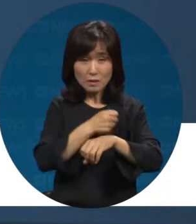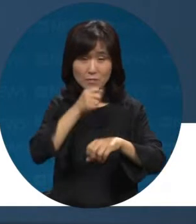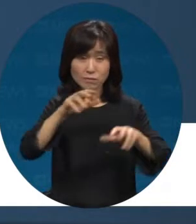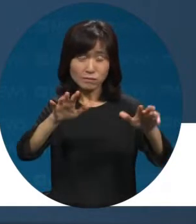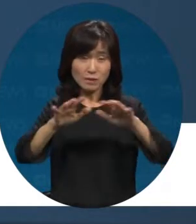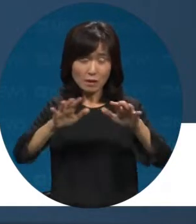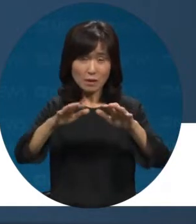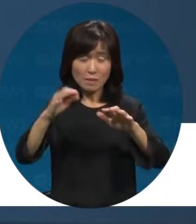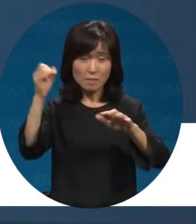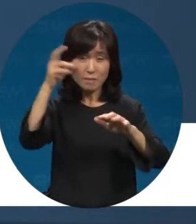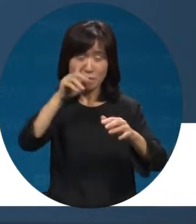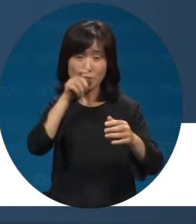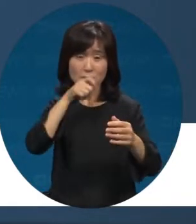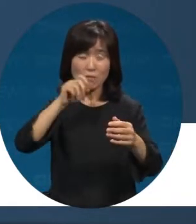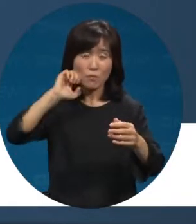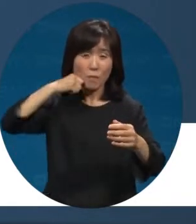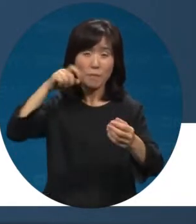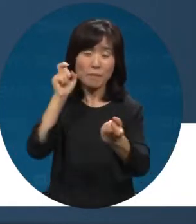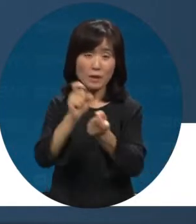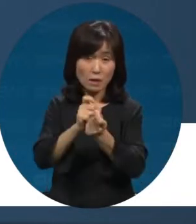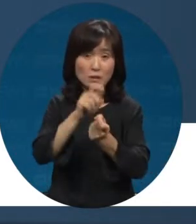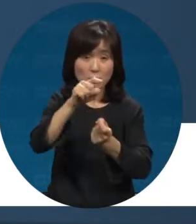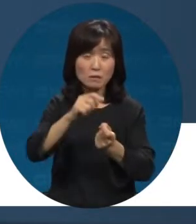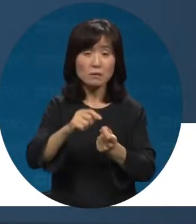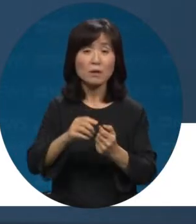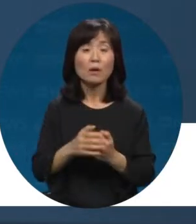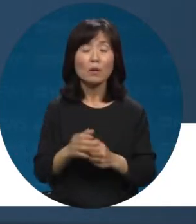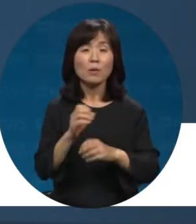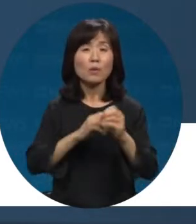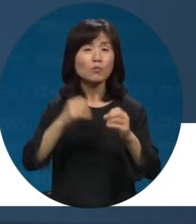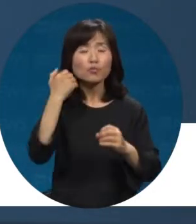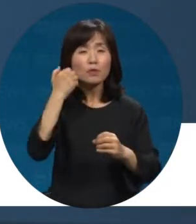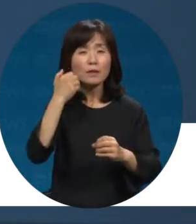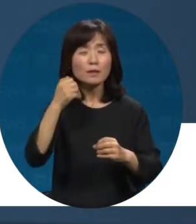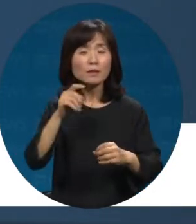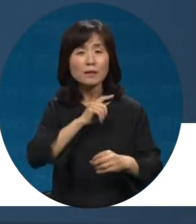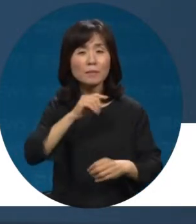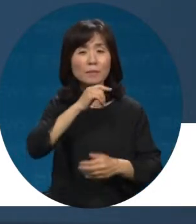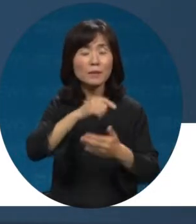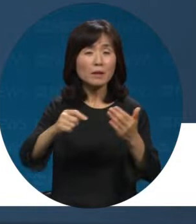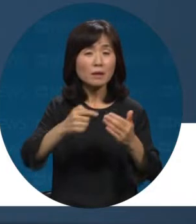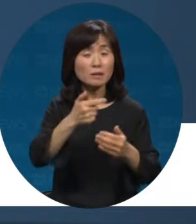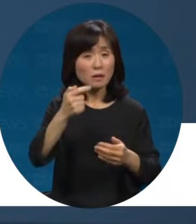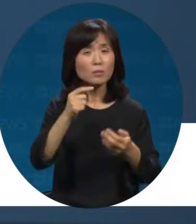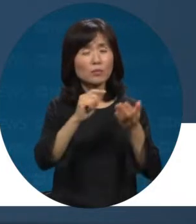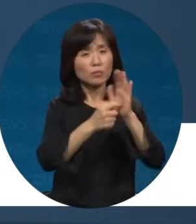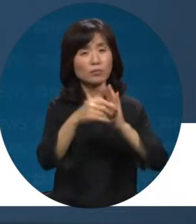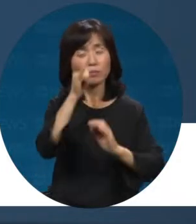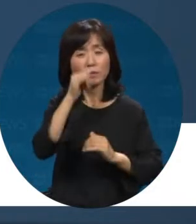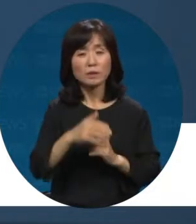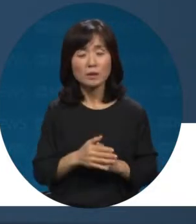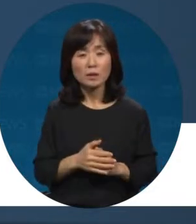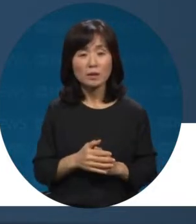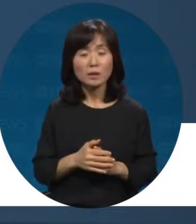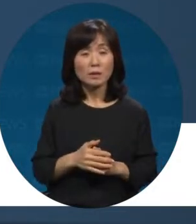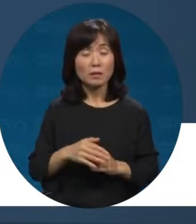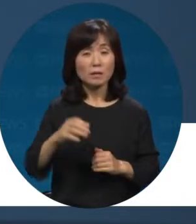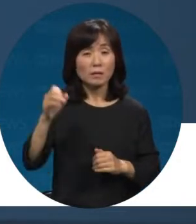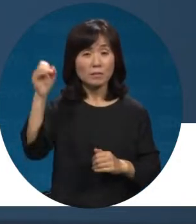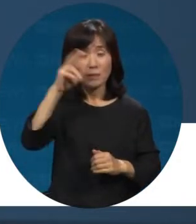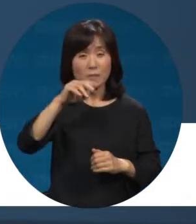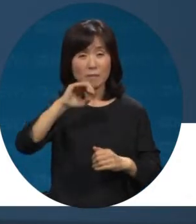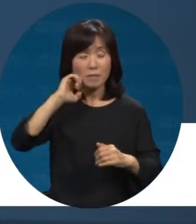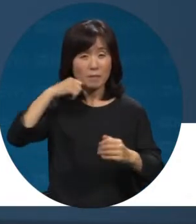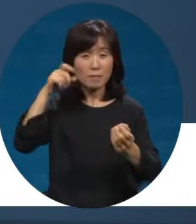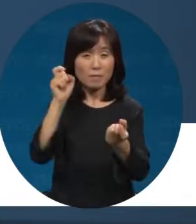드는데요 저희 설문조사에서도 소득이 낮을수록 재난으로 인한 건강 피해 너 거주 공간 피해 휴직이나